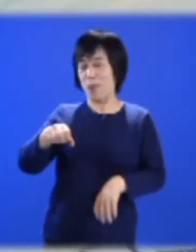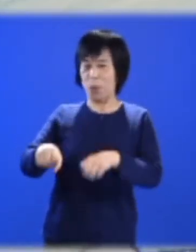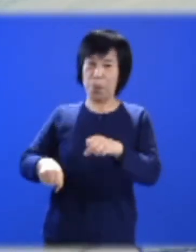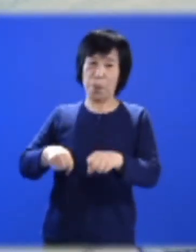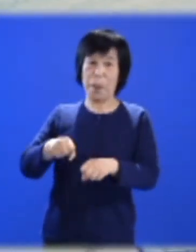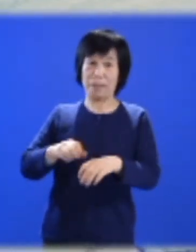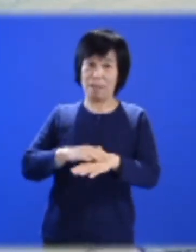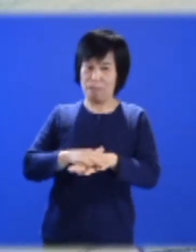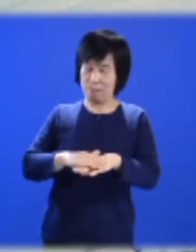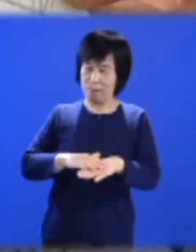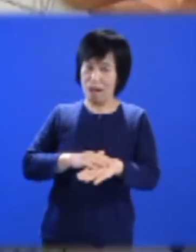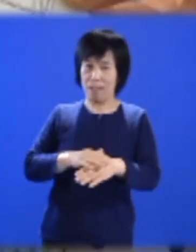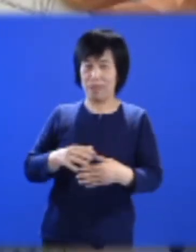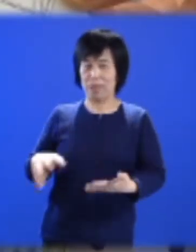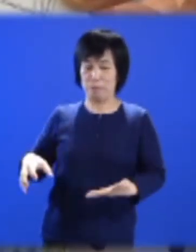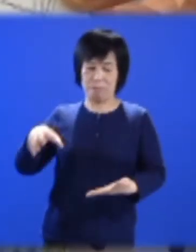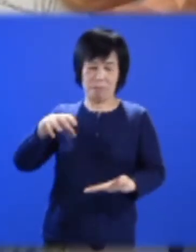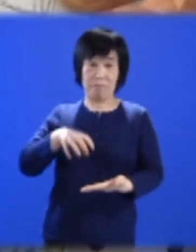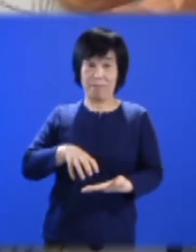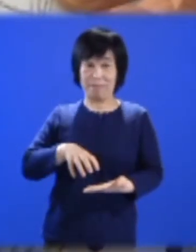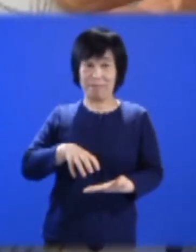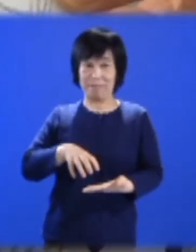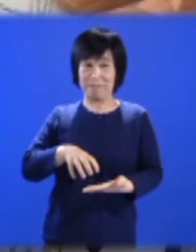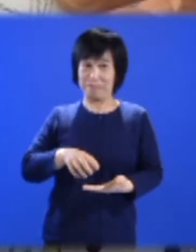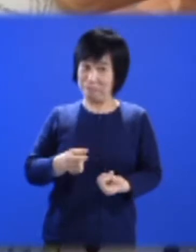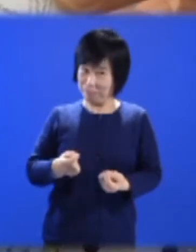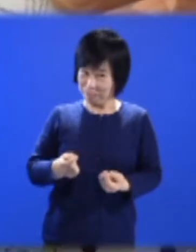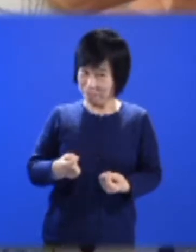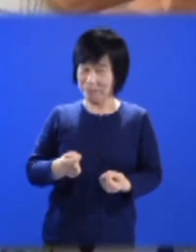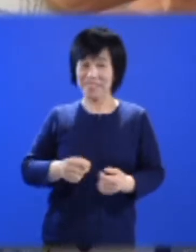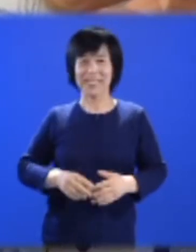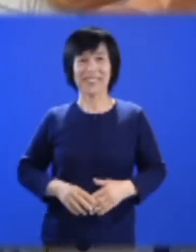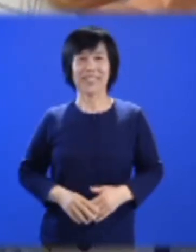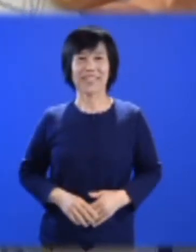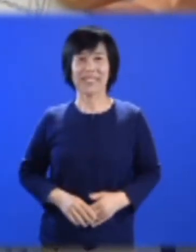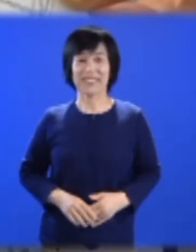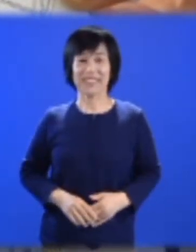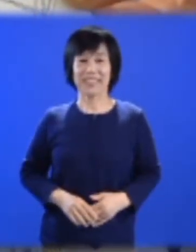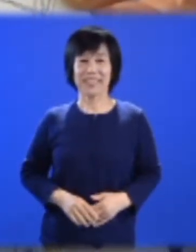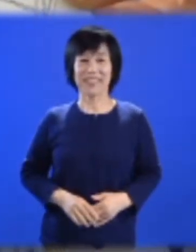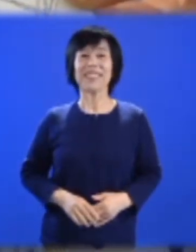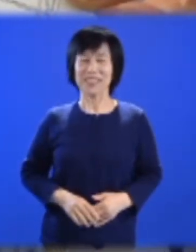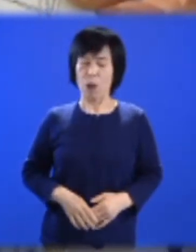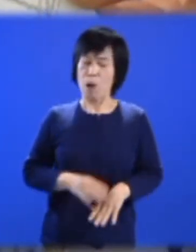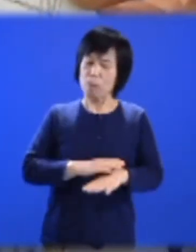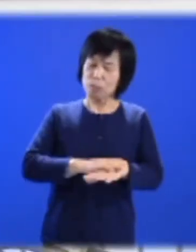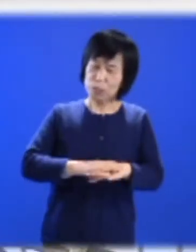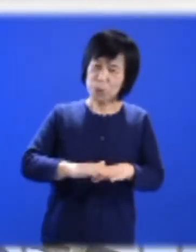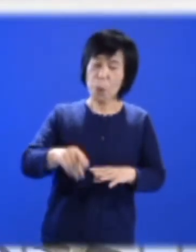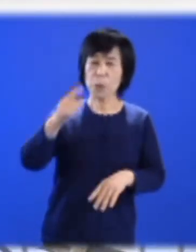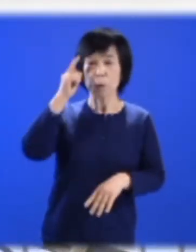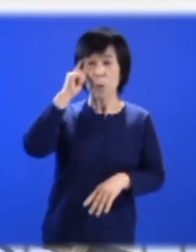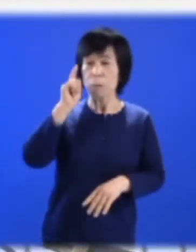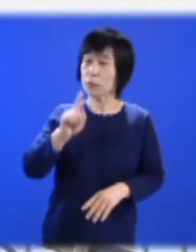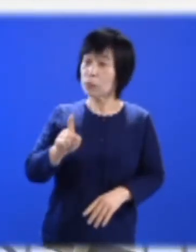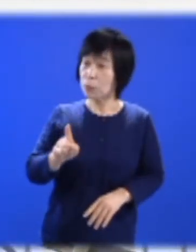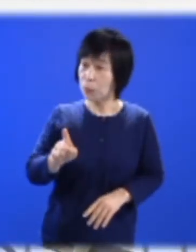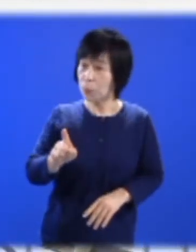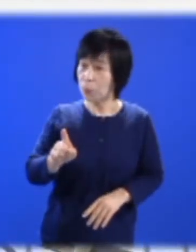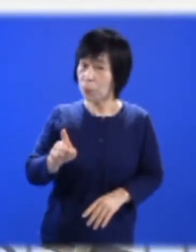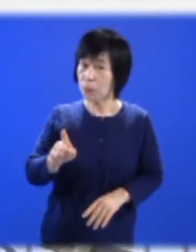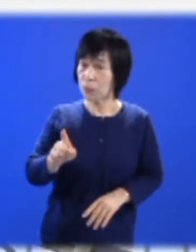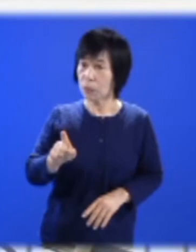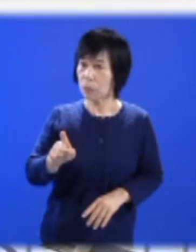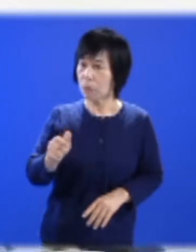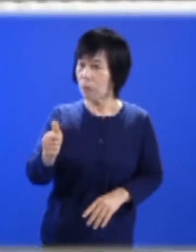ました。そしてやっぱり伊坂ダムといえばサイクリングですよね。なかなか上手に描けたでしょ、